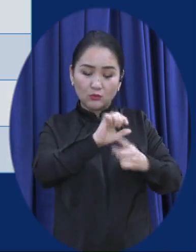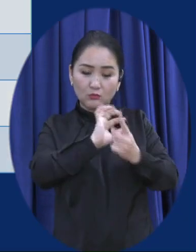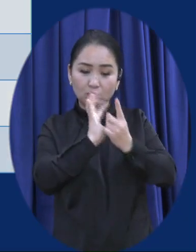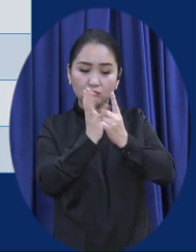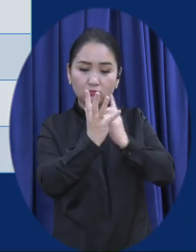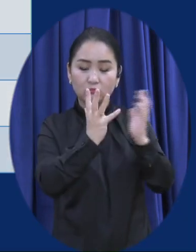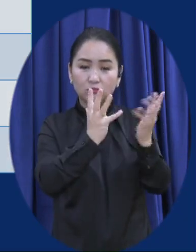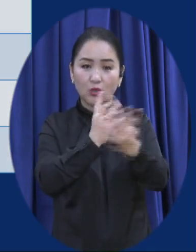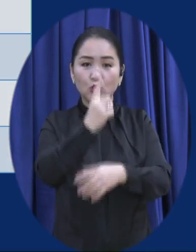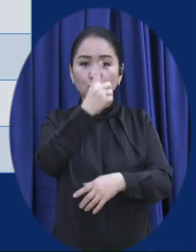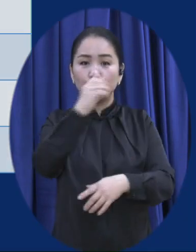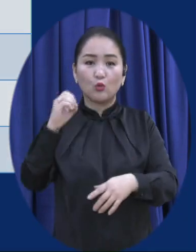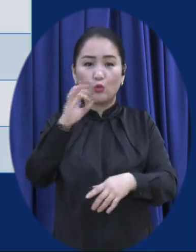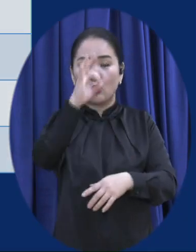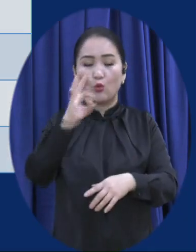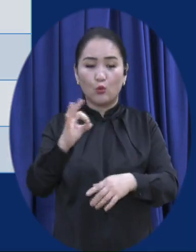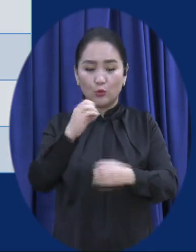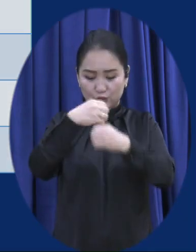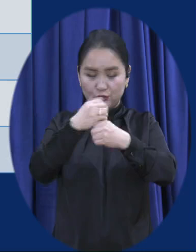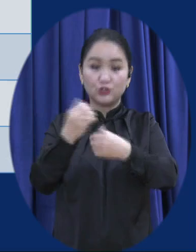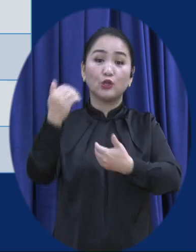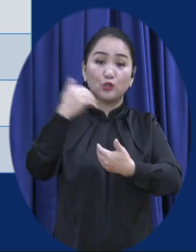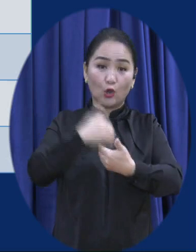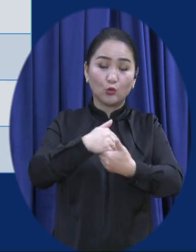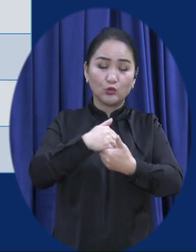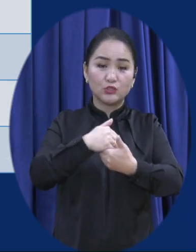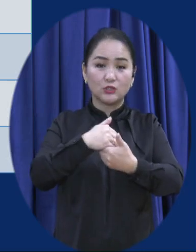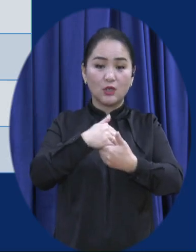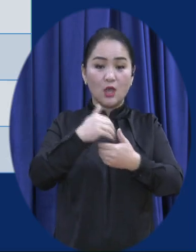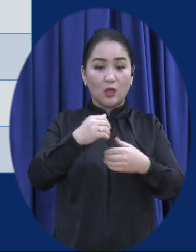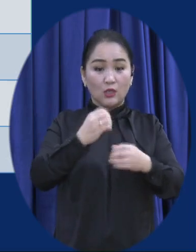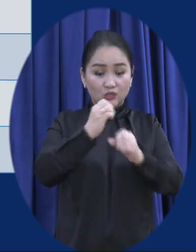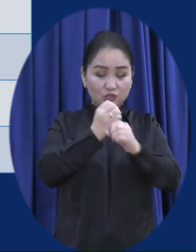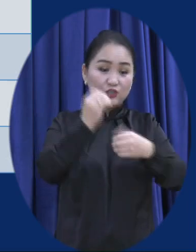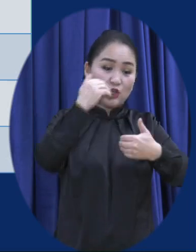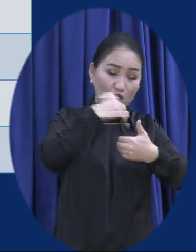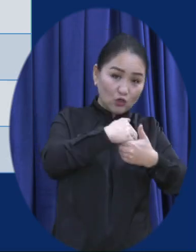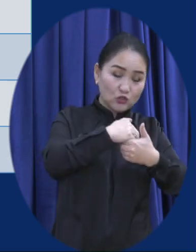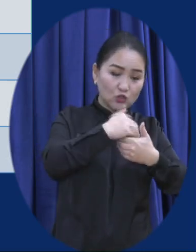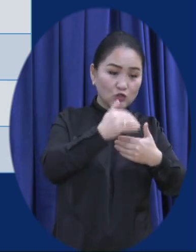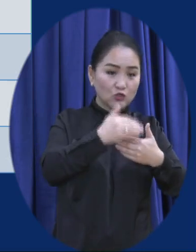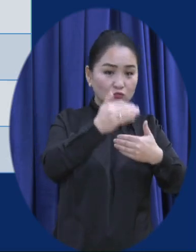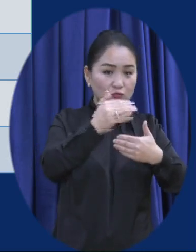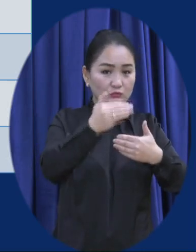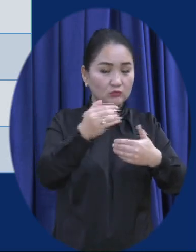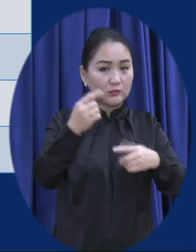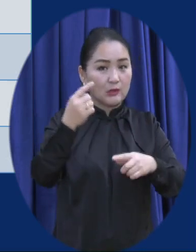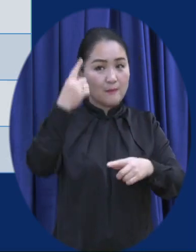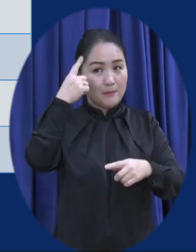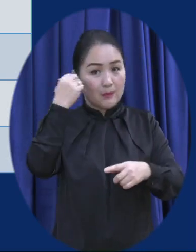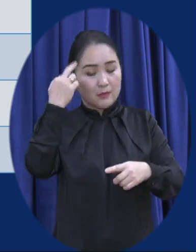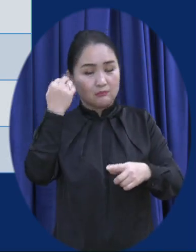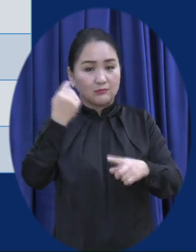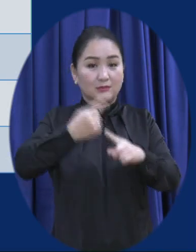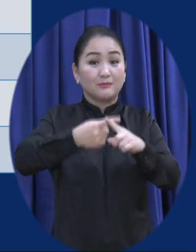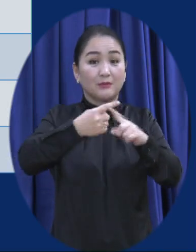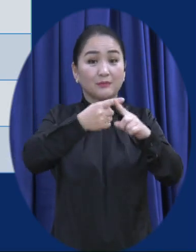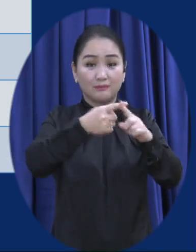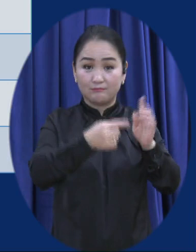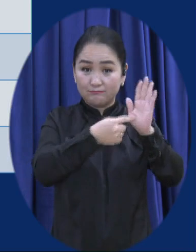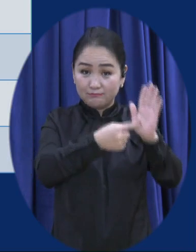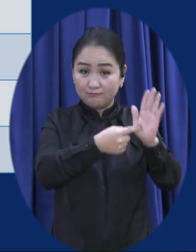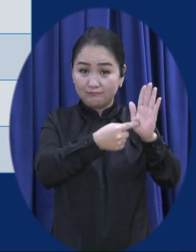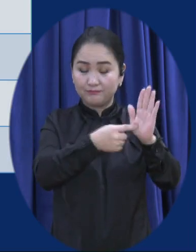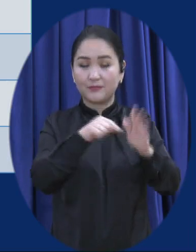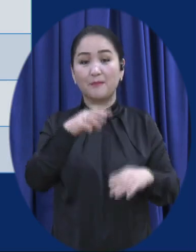100% шинжилгээнд оруулж байна. Орсон тохиолдлоос хойш хавдлын таа бол өдрөөс өдөрт нэмэгдэж байгааг та нөхдүүдэд мэдээлж байгаа.